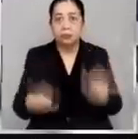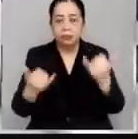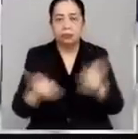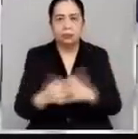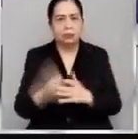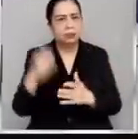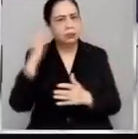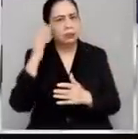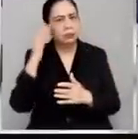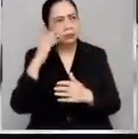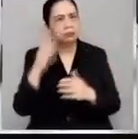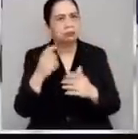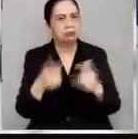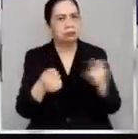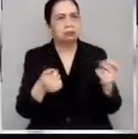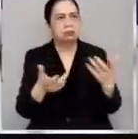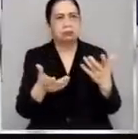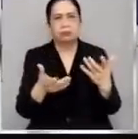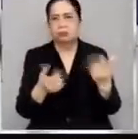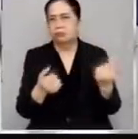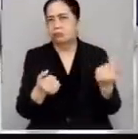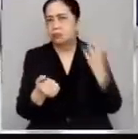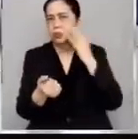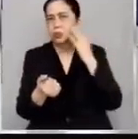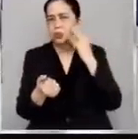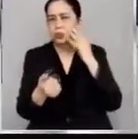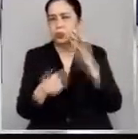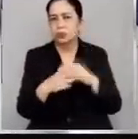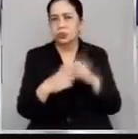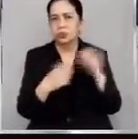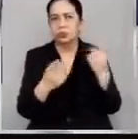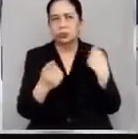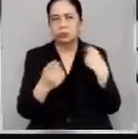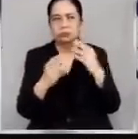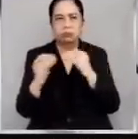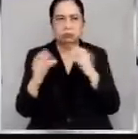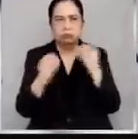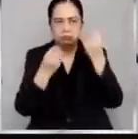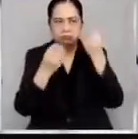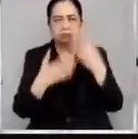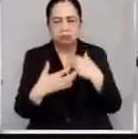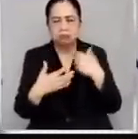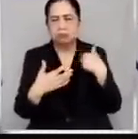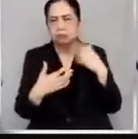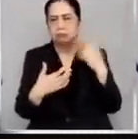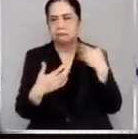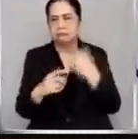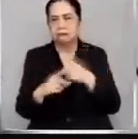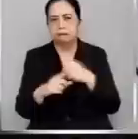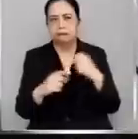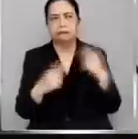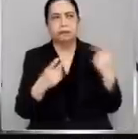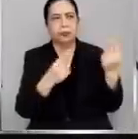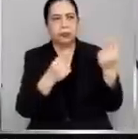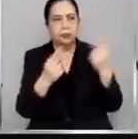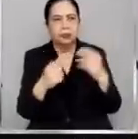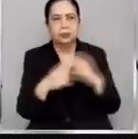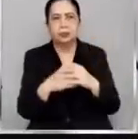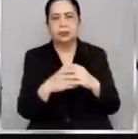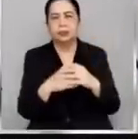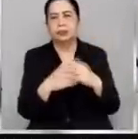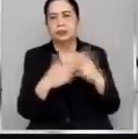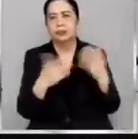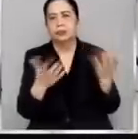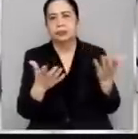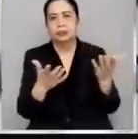ticketed na siya. Something we know, basta we have sources who tell us his movements, we will not release